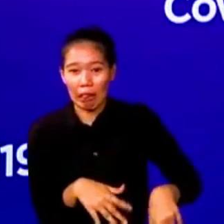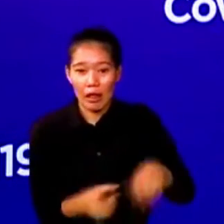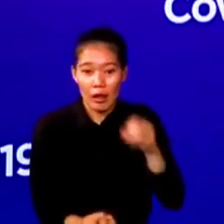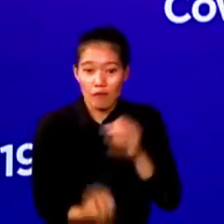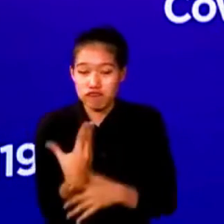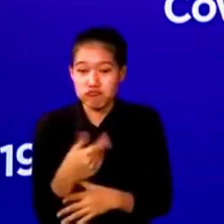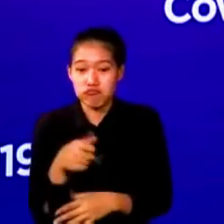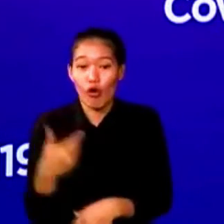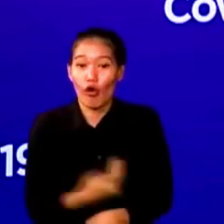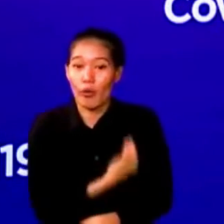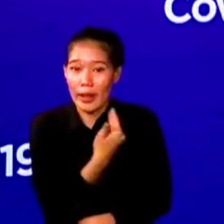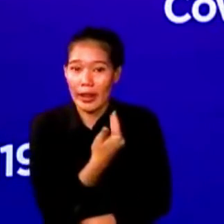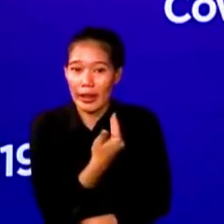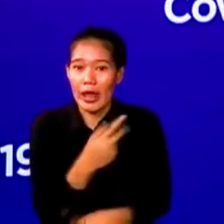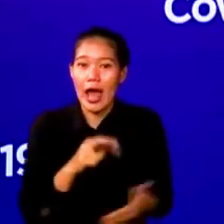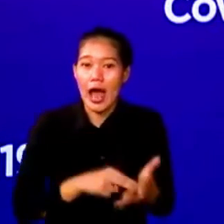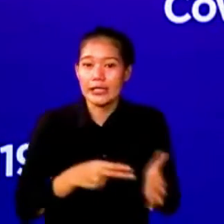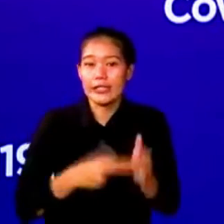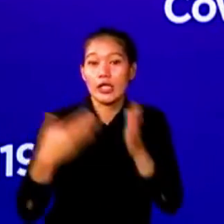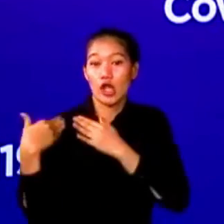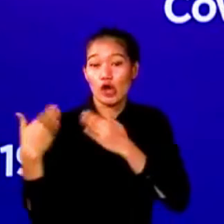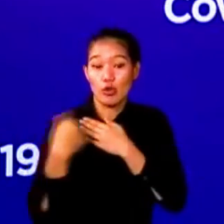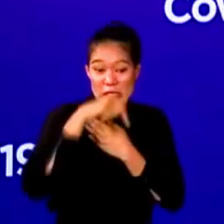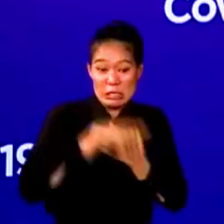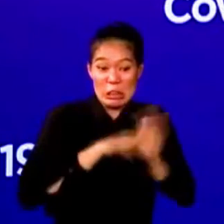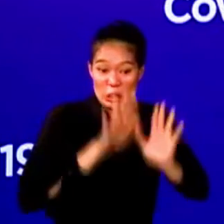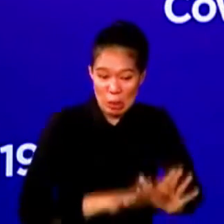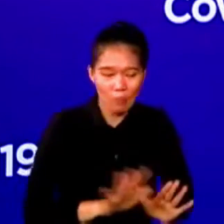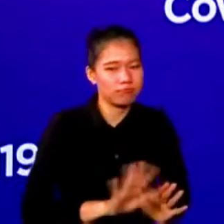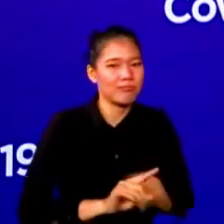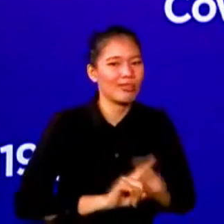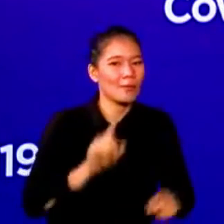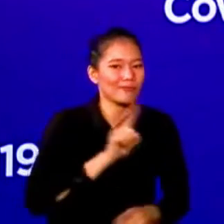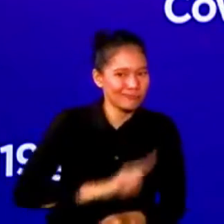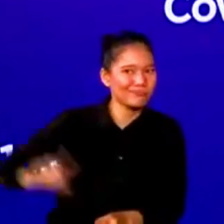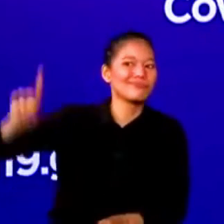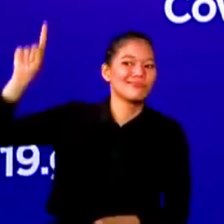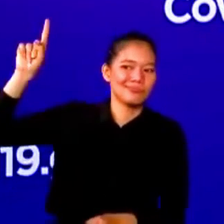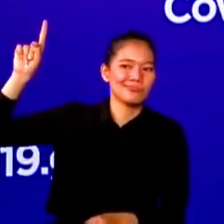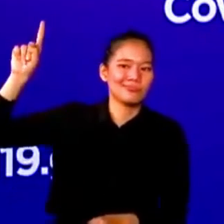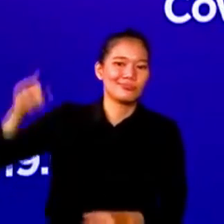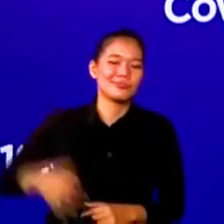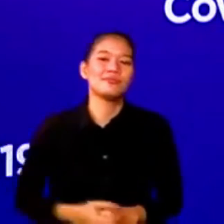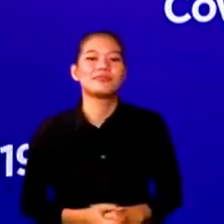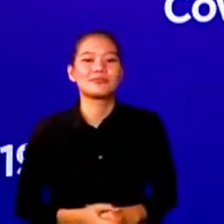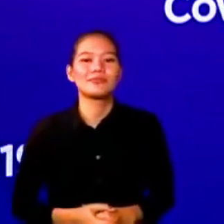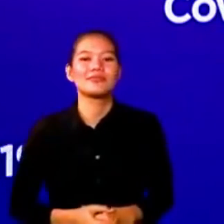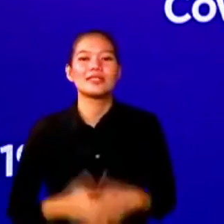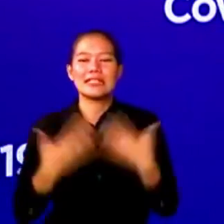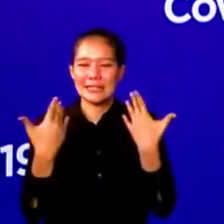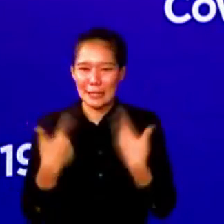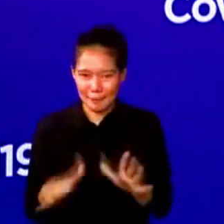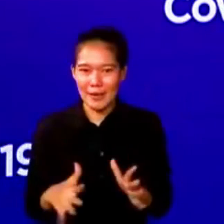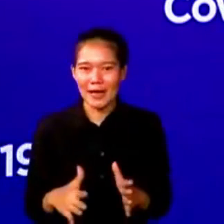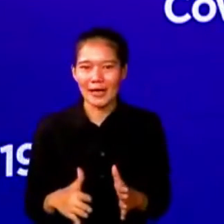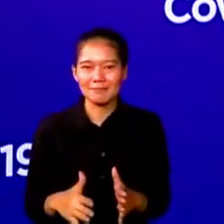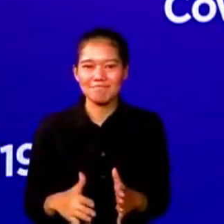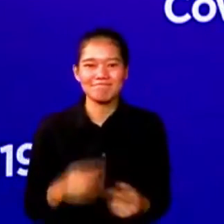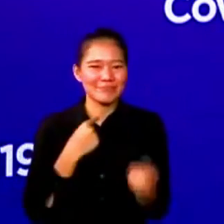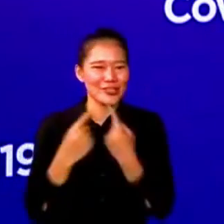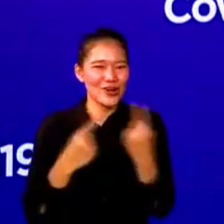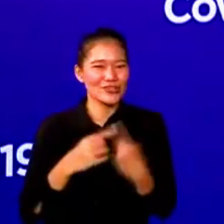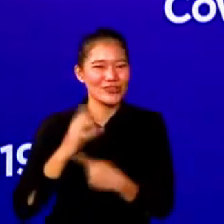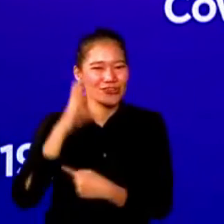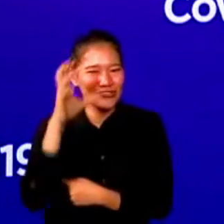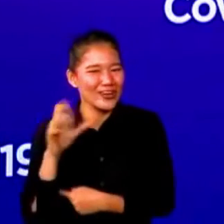menimbulkan korban jiwa ini bukan hanya dimintai pertanggungjawaban di dunia tapi juga di akhirat demikian saya akhiri